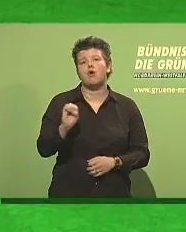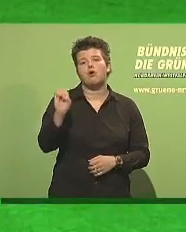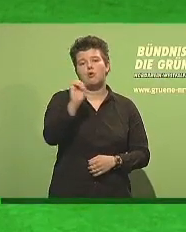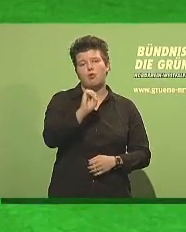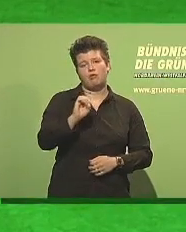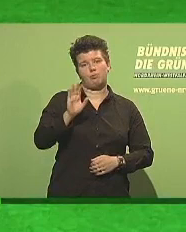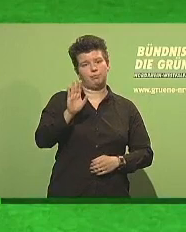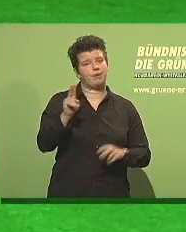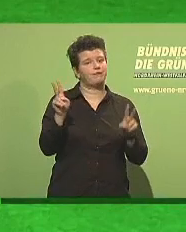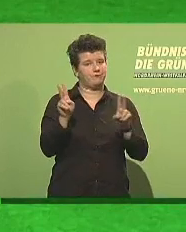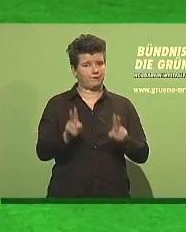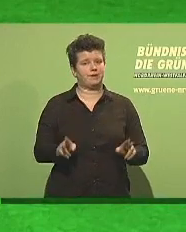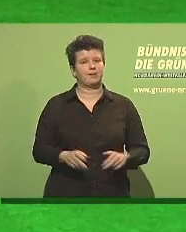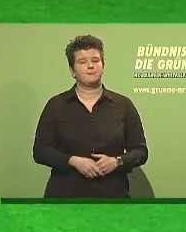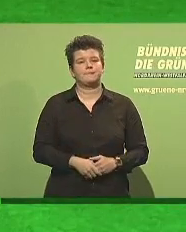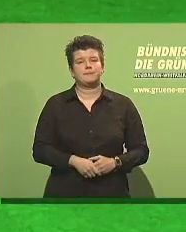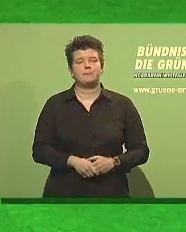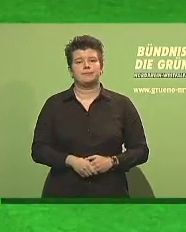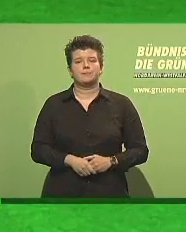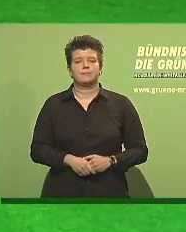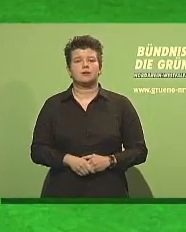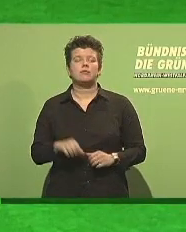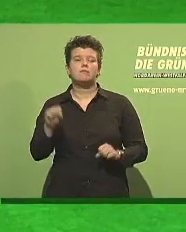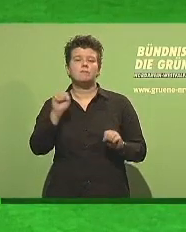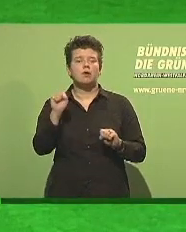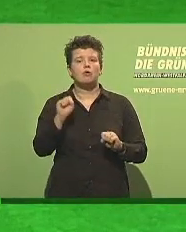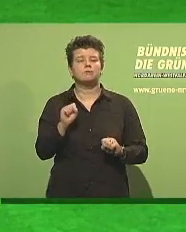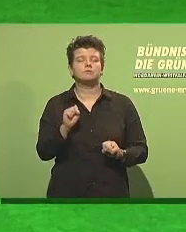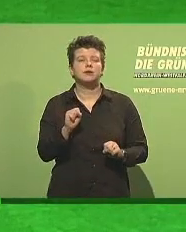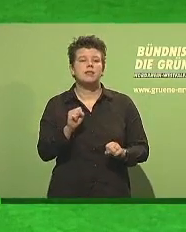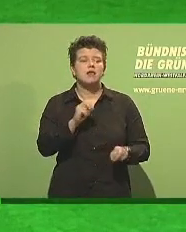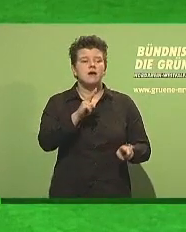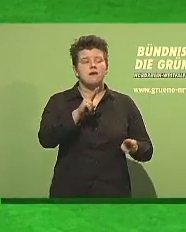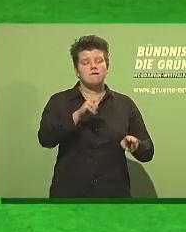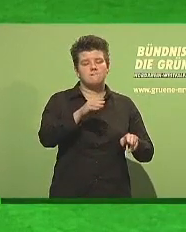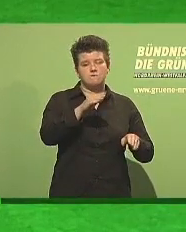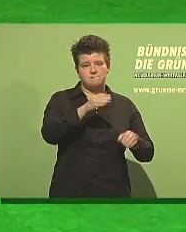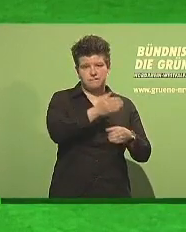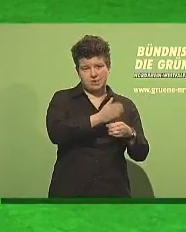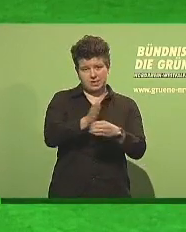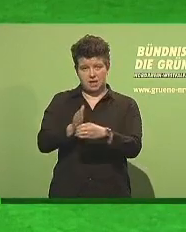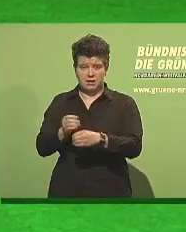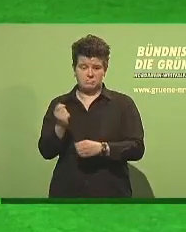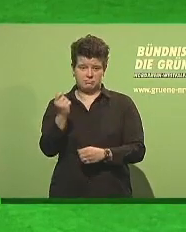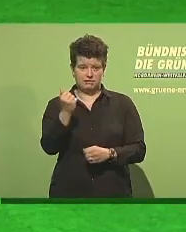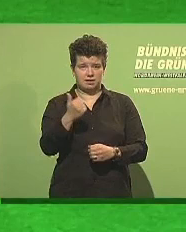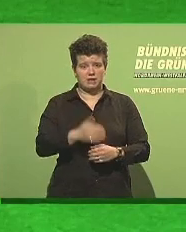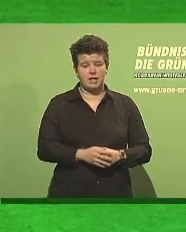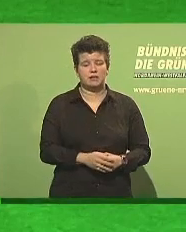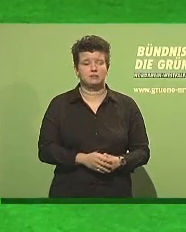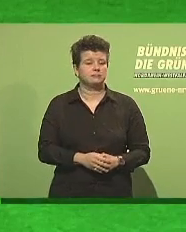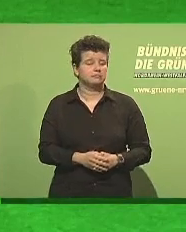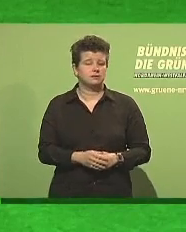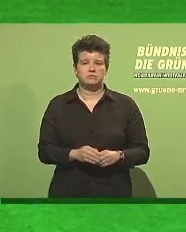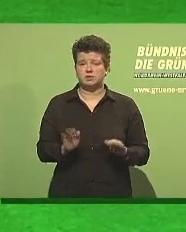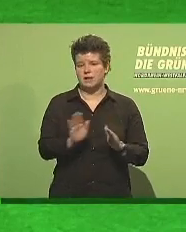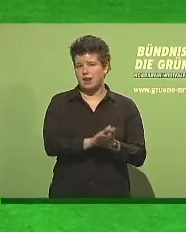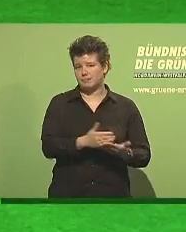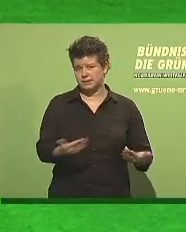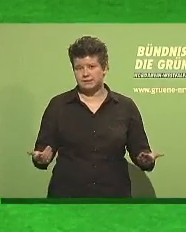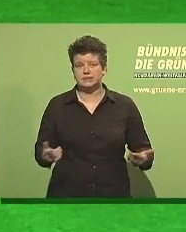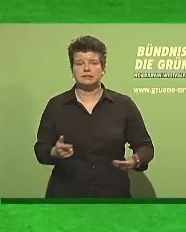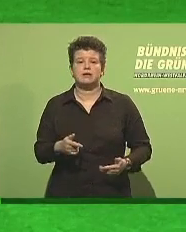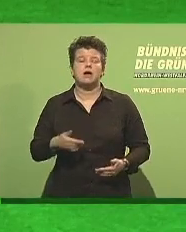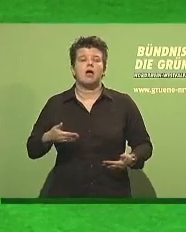Kontinent. Sie steht für die Umverteilung von unten nach oben und die Schere zwischen Arm und Reich geht immer weiter auseinander. Und